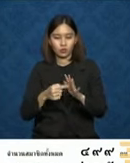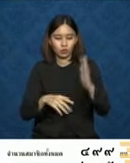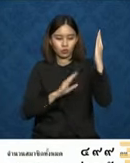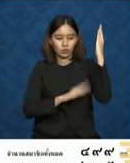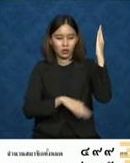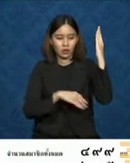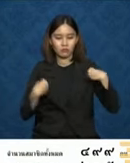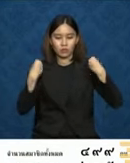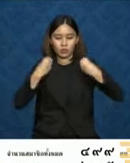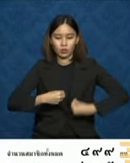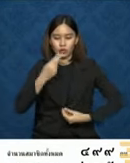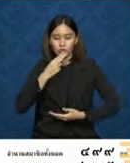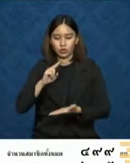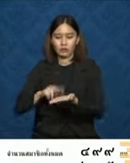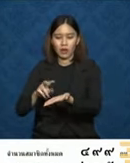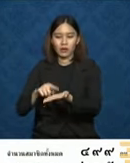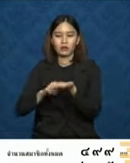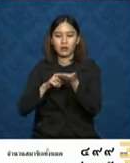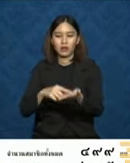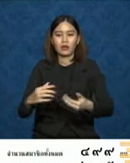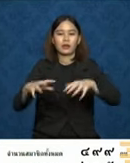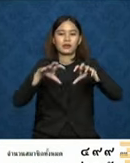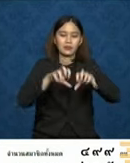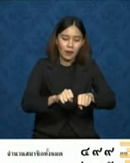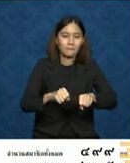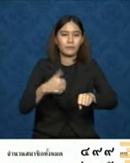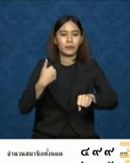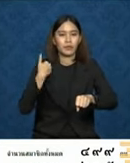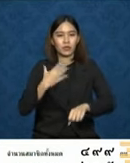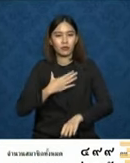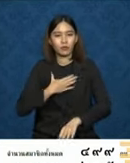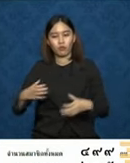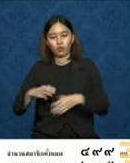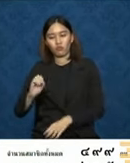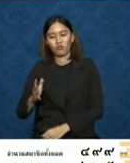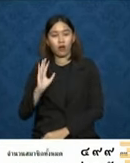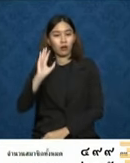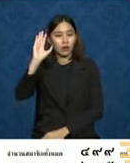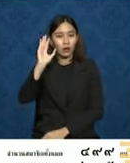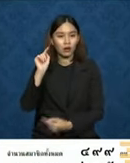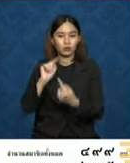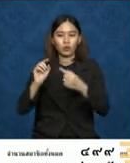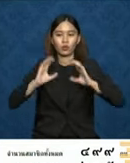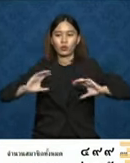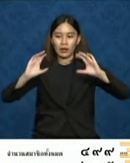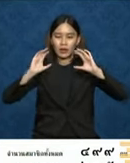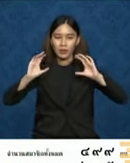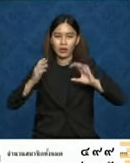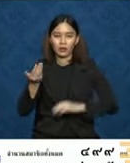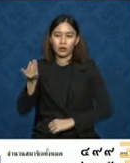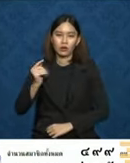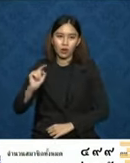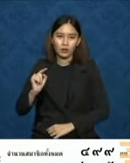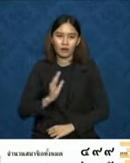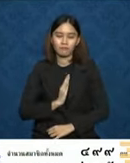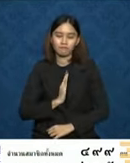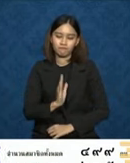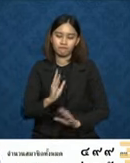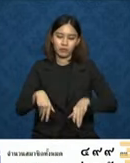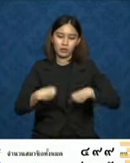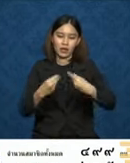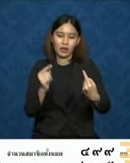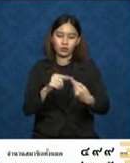มลายูโดนหมา้จับผมและพรรคประชาชาติขอเรียกร้องไปถึงรัฐบาลขอให้ความเป็นธรรมให้